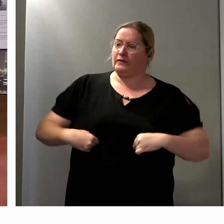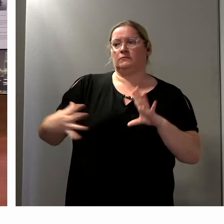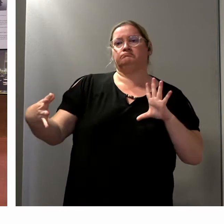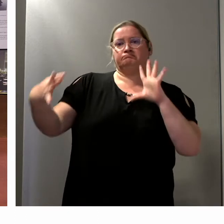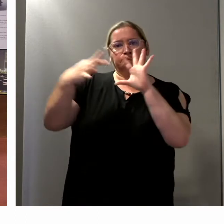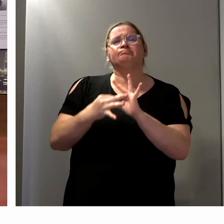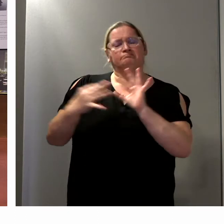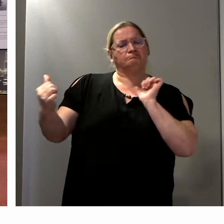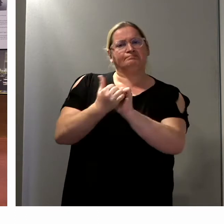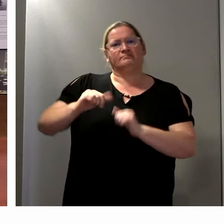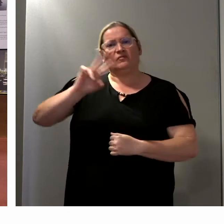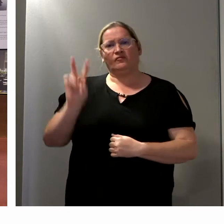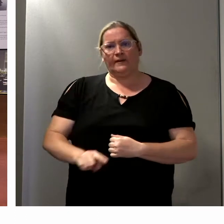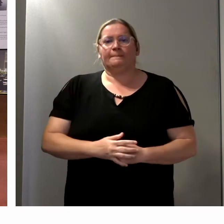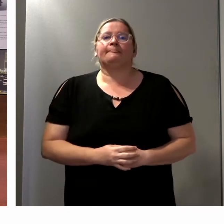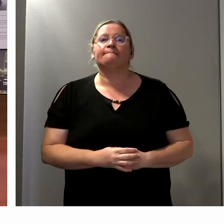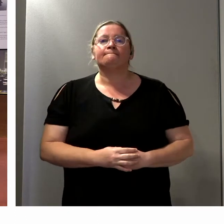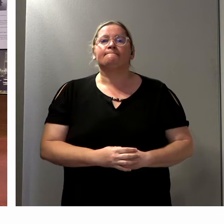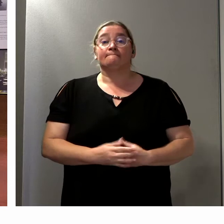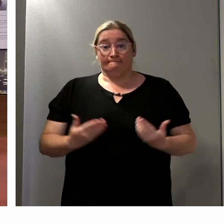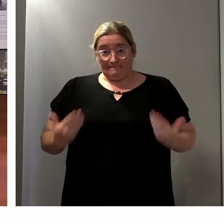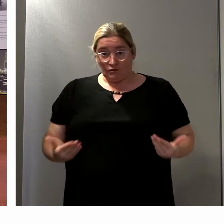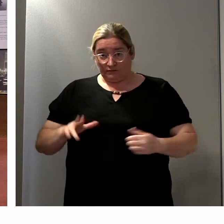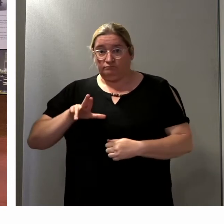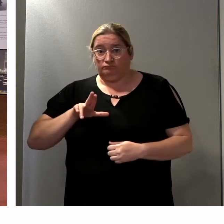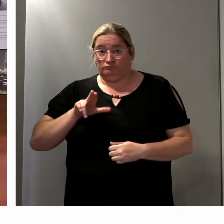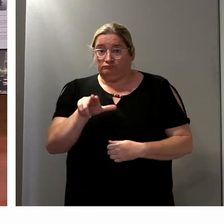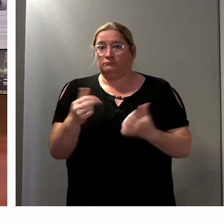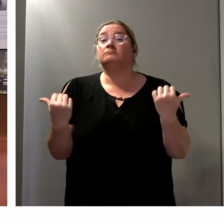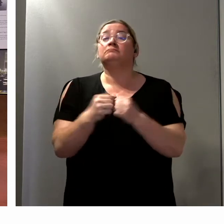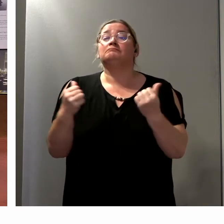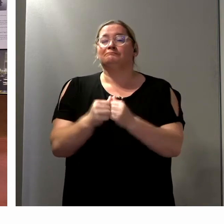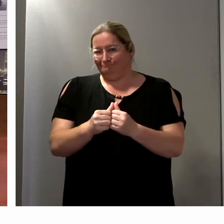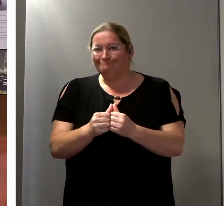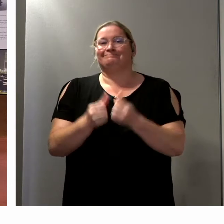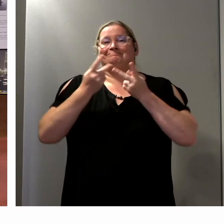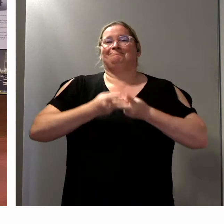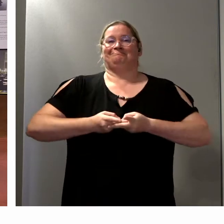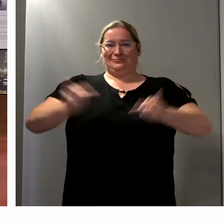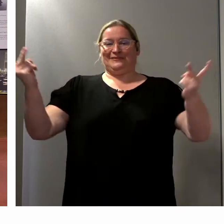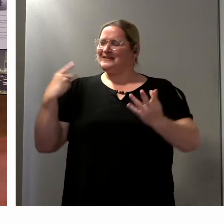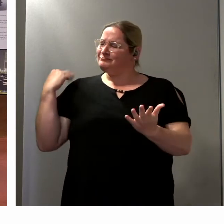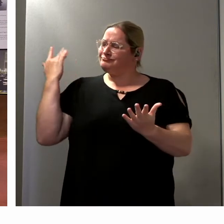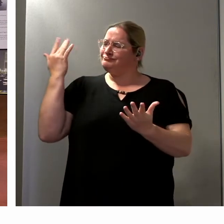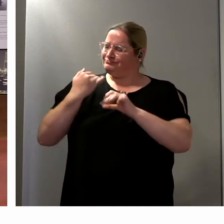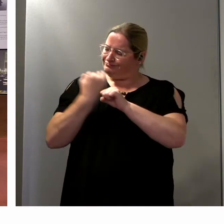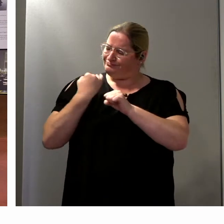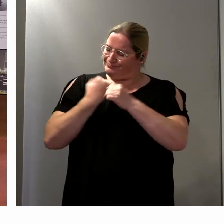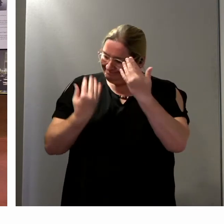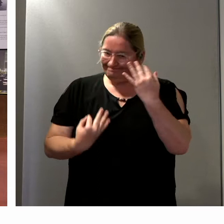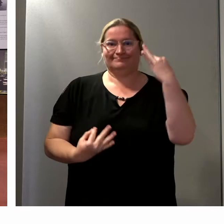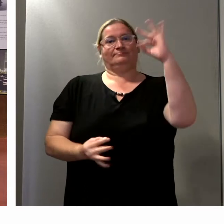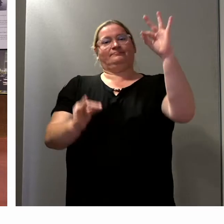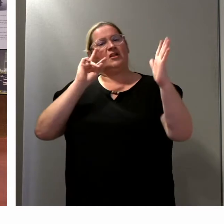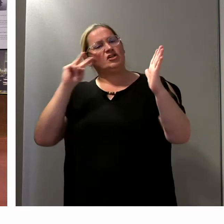en partenariat. Et donc aujourd'hui, on va partager avec donc, le public la charte d'accessibilité